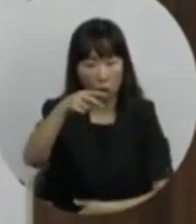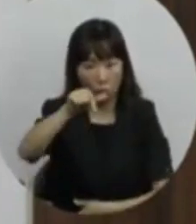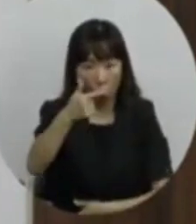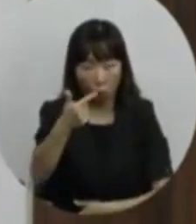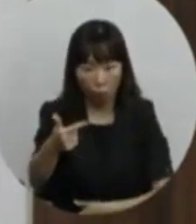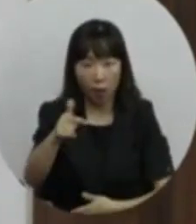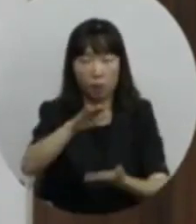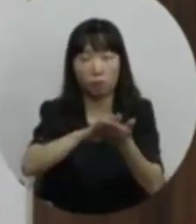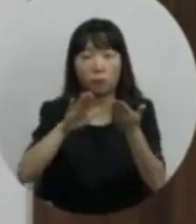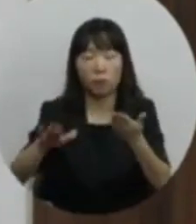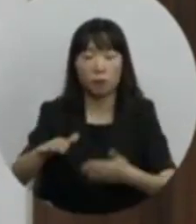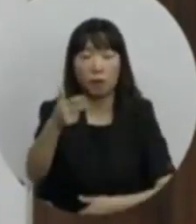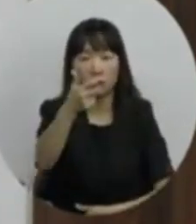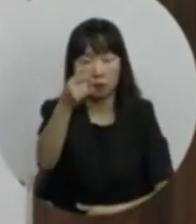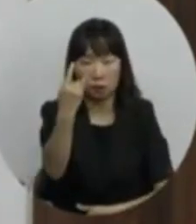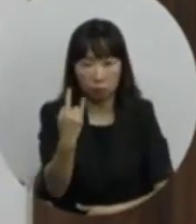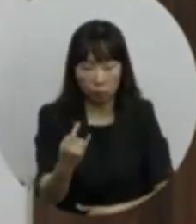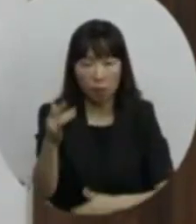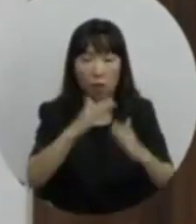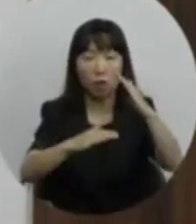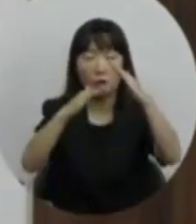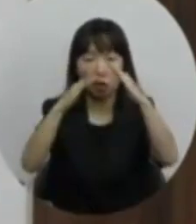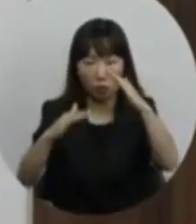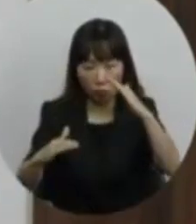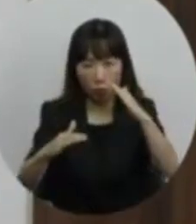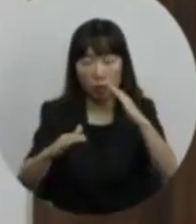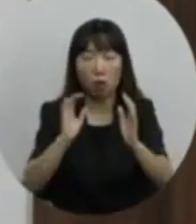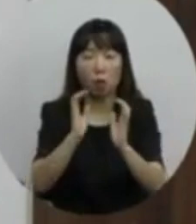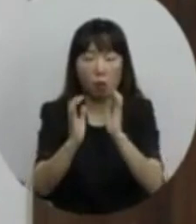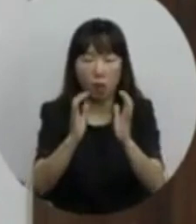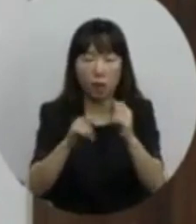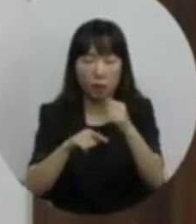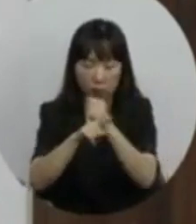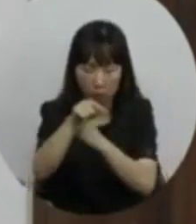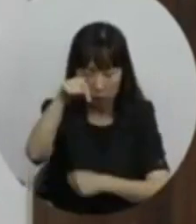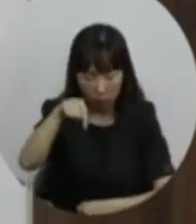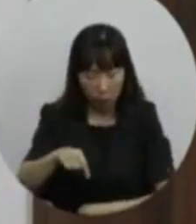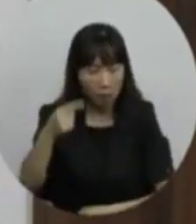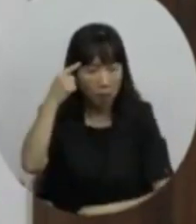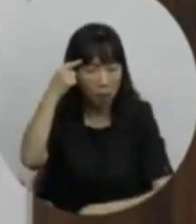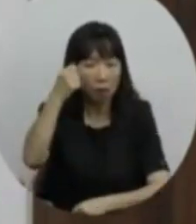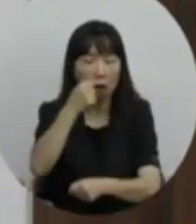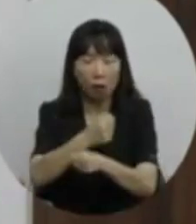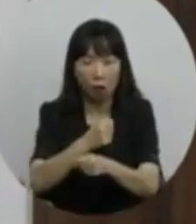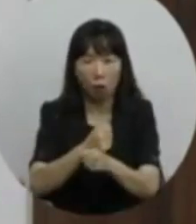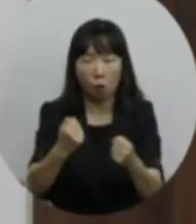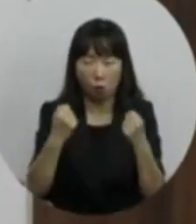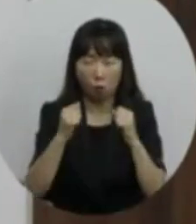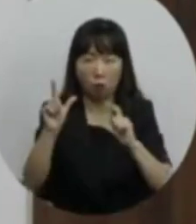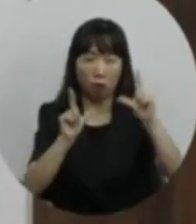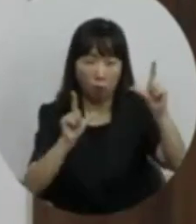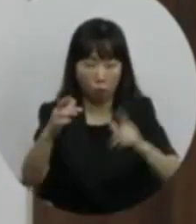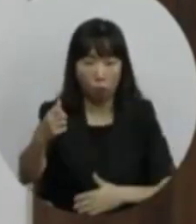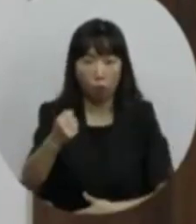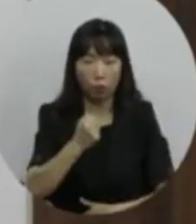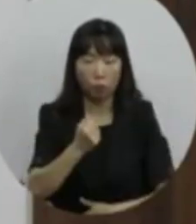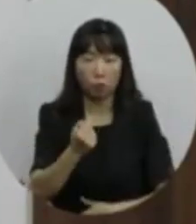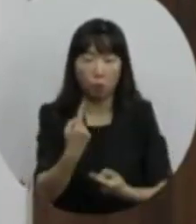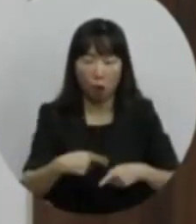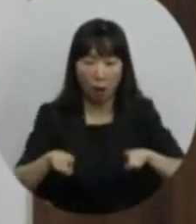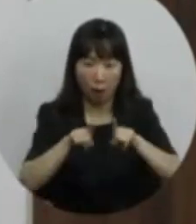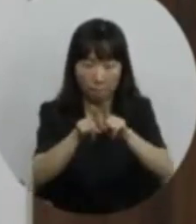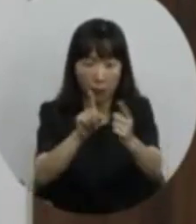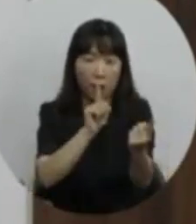여지시의회 제1차 정례 개회를 매우 뜻깊게 생각하며 건강한 모습으로 이 자리에 함께해